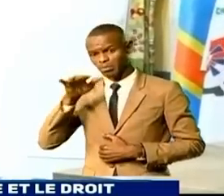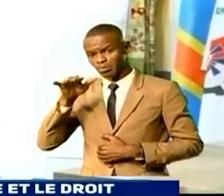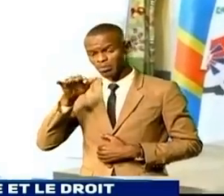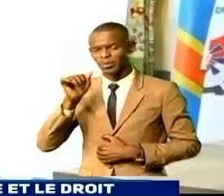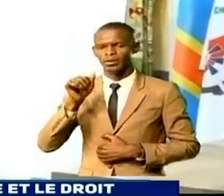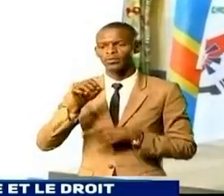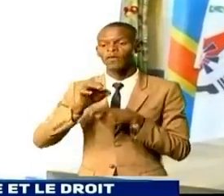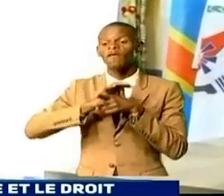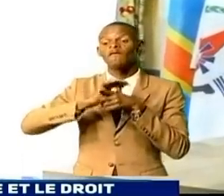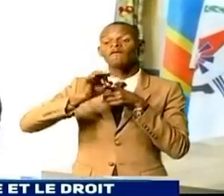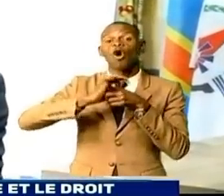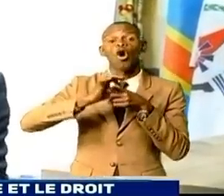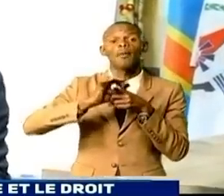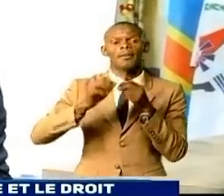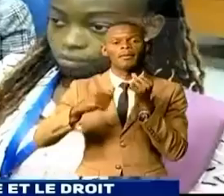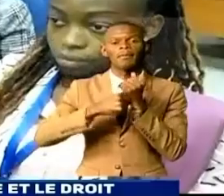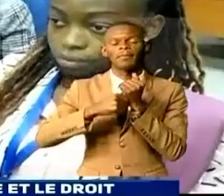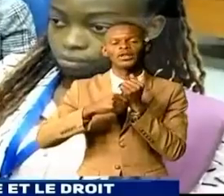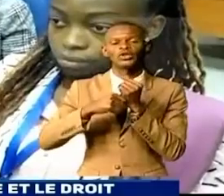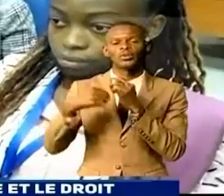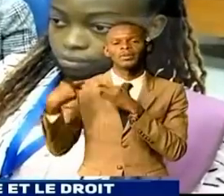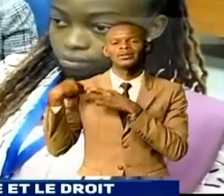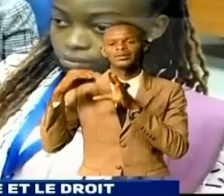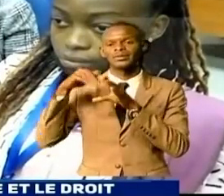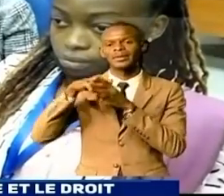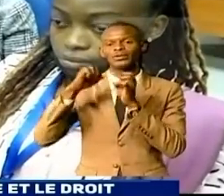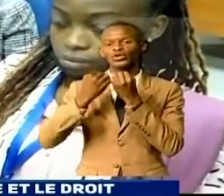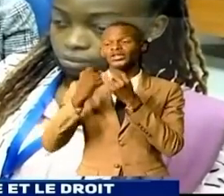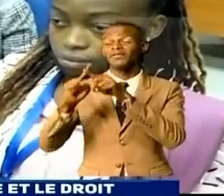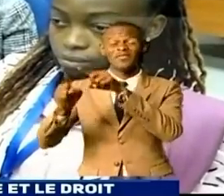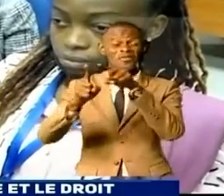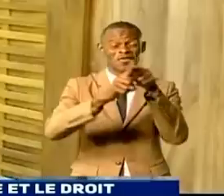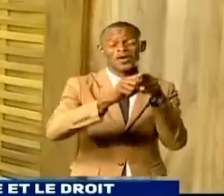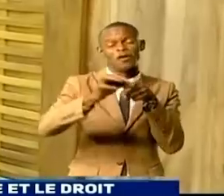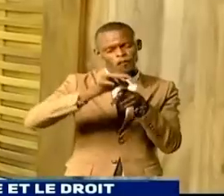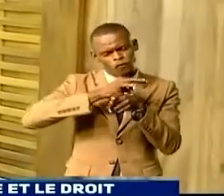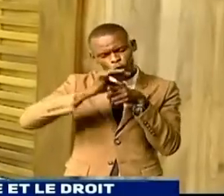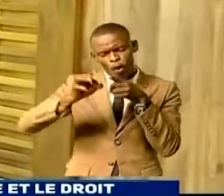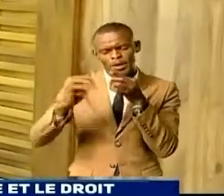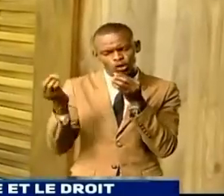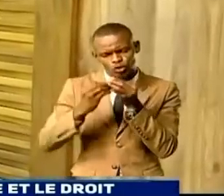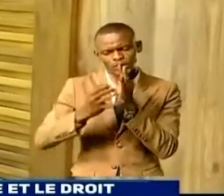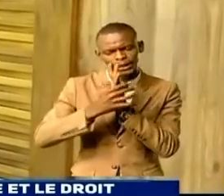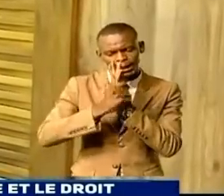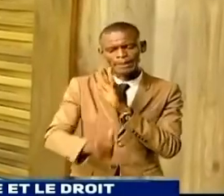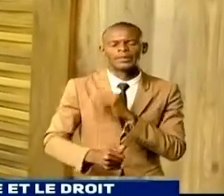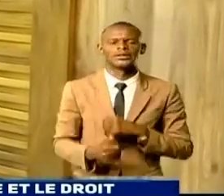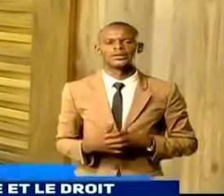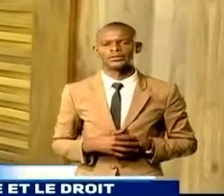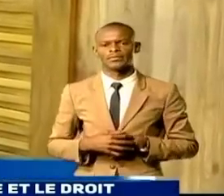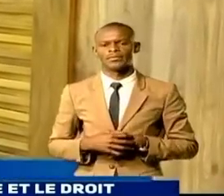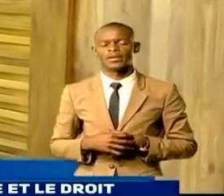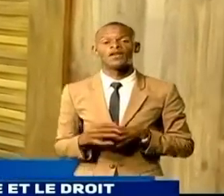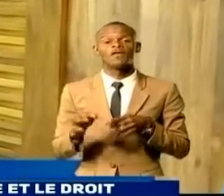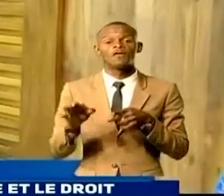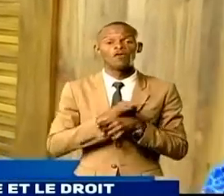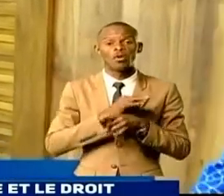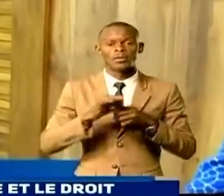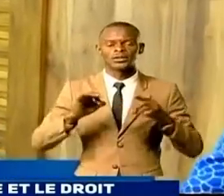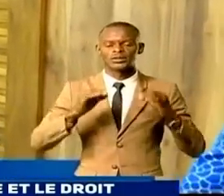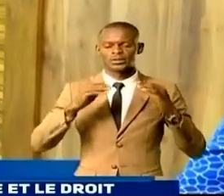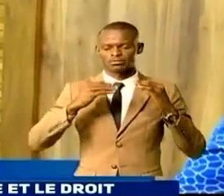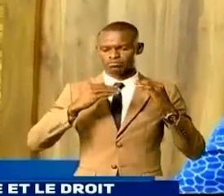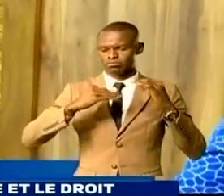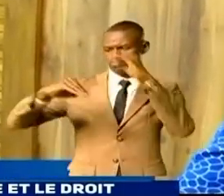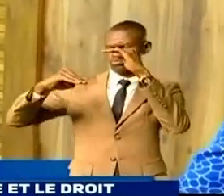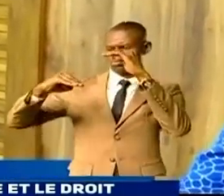capacités des ressources humaines pour plus de compétitivité. La formation n'a pas de limite. Et puis ce n'est pas la première formation que le cabinet